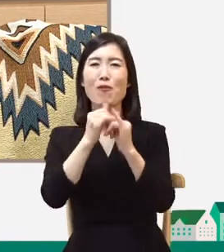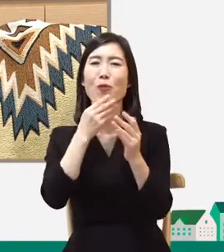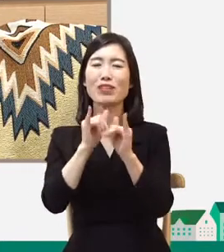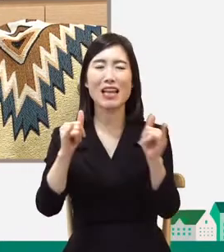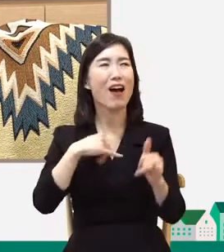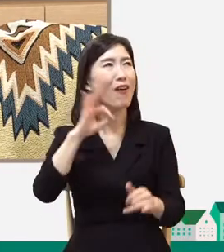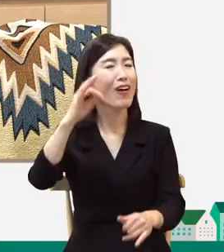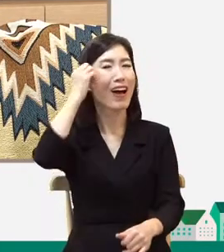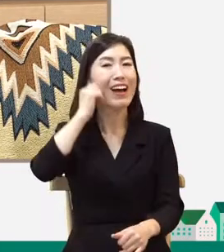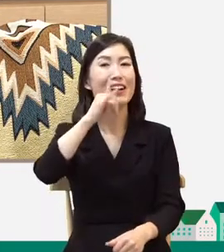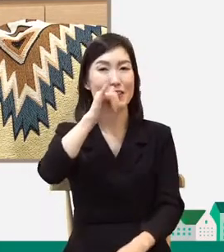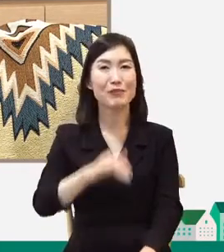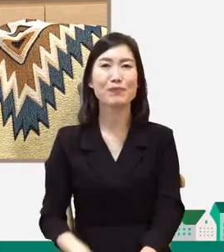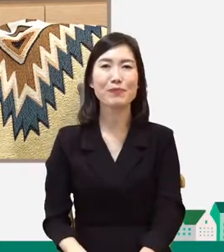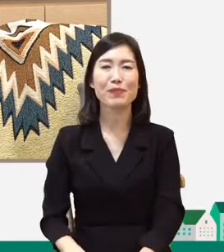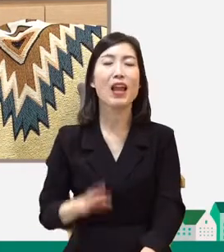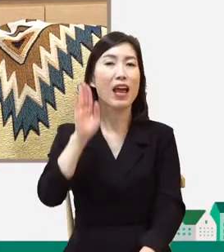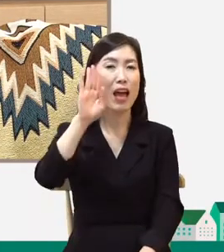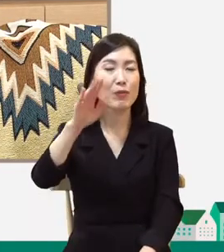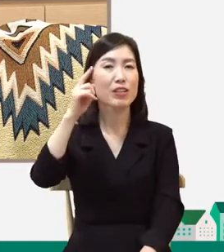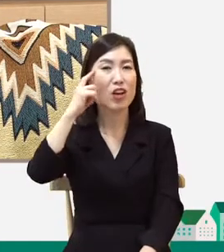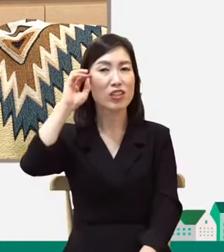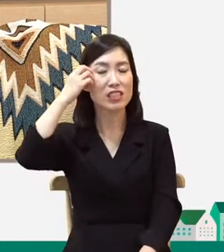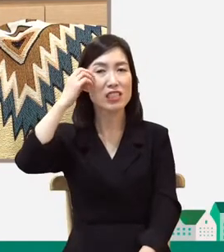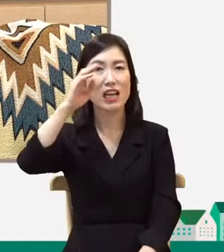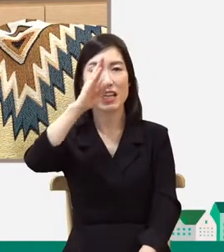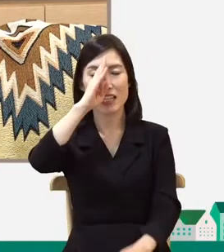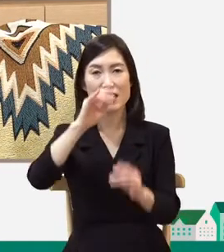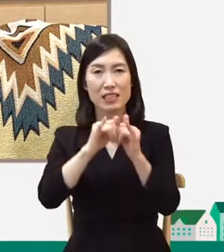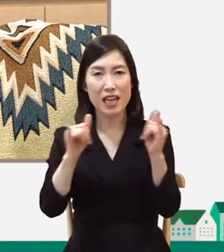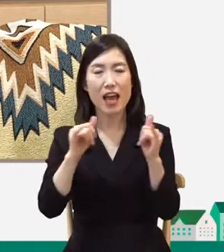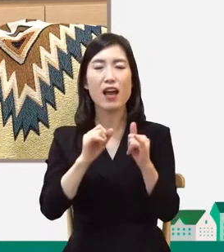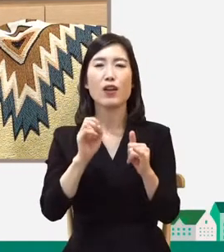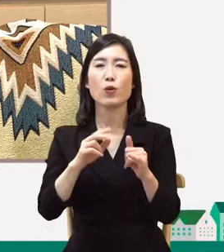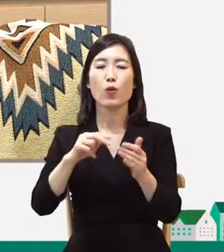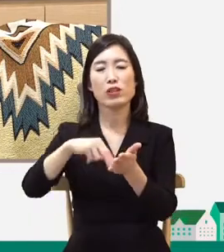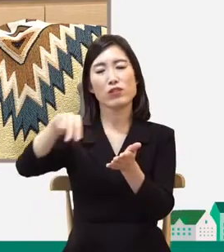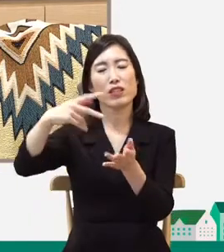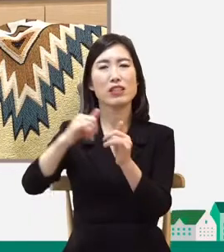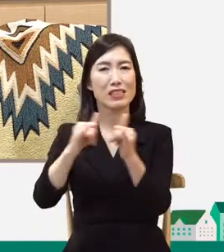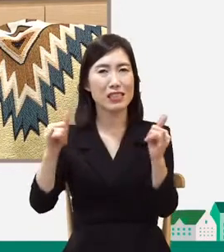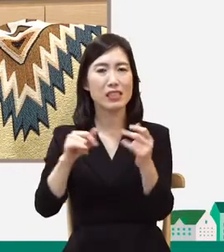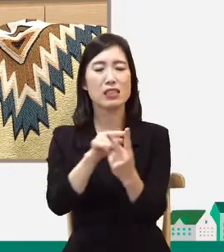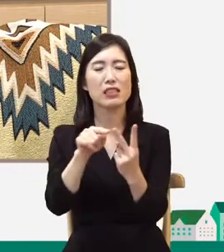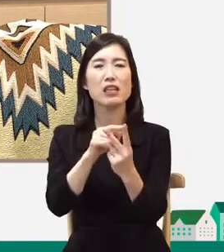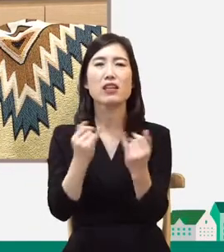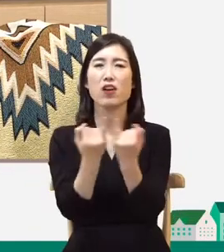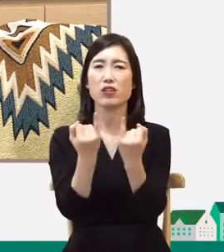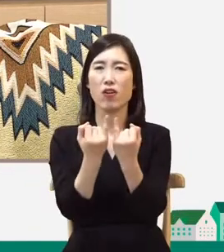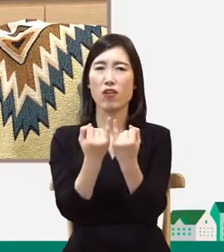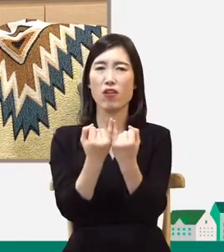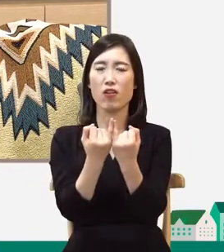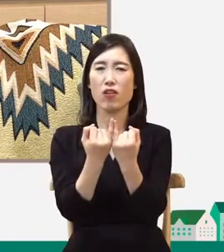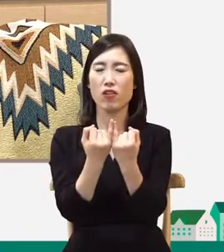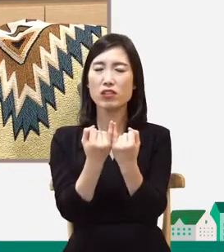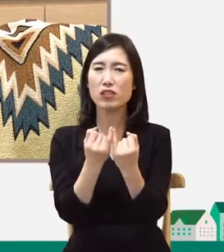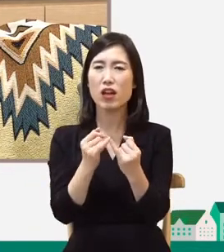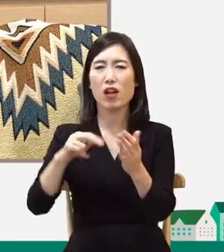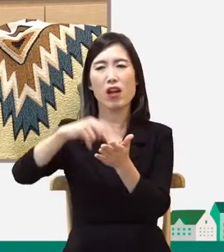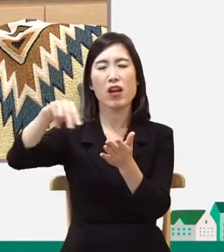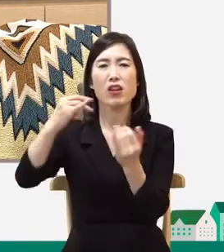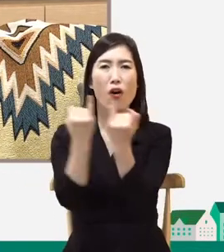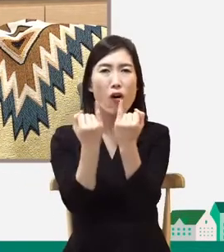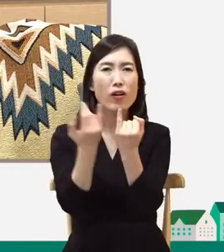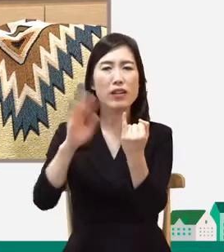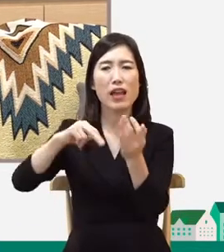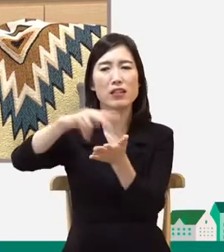들으면서 정신질환이나 노숙 이런 굉장히 열악한 상황에 있었던 여성이지만 그 여성들이 이런 지원주택을 만나서